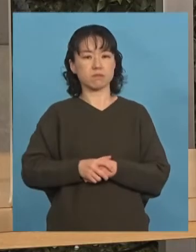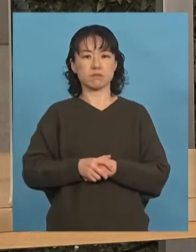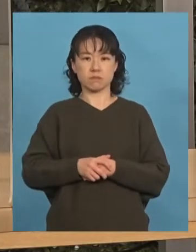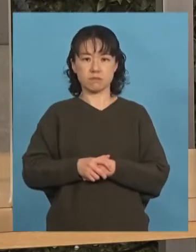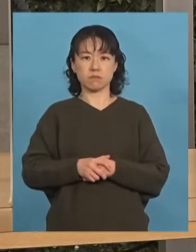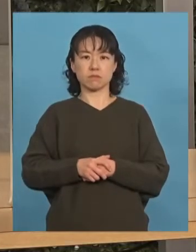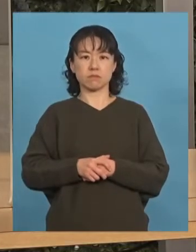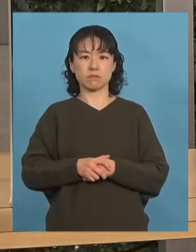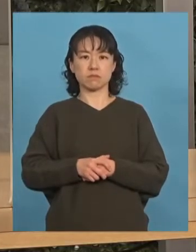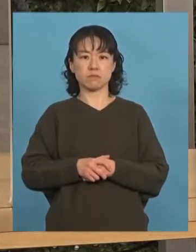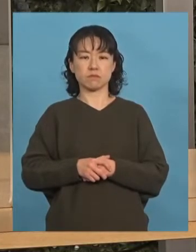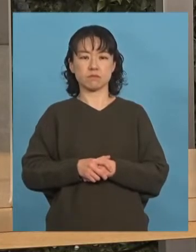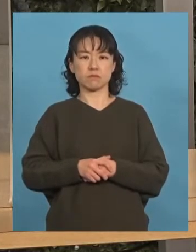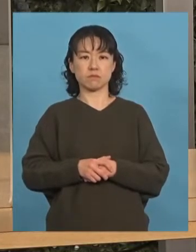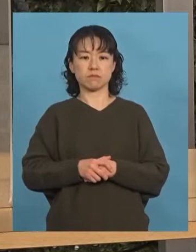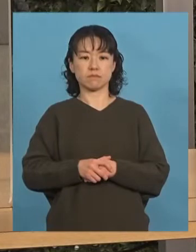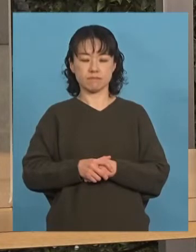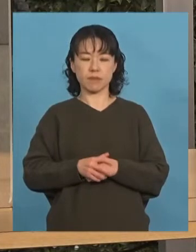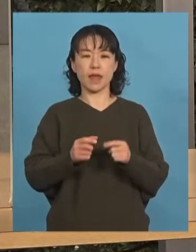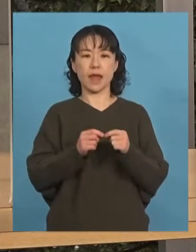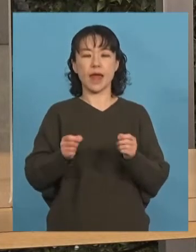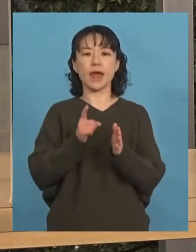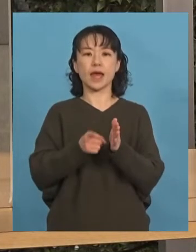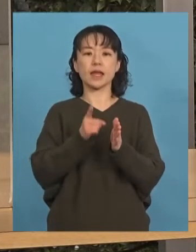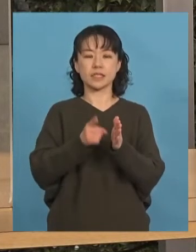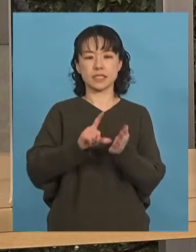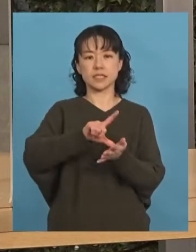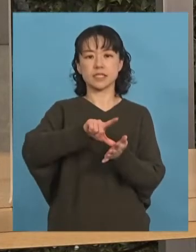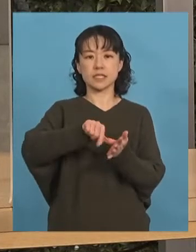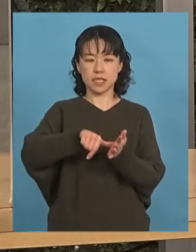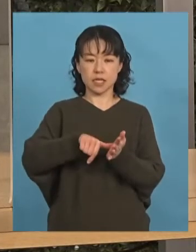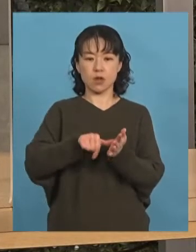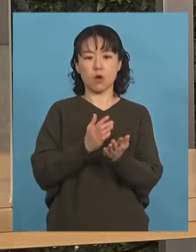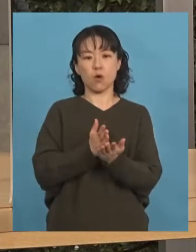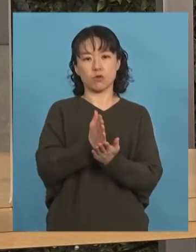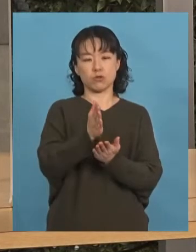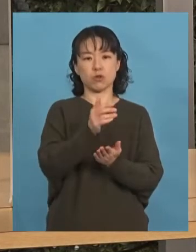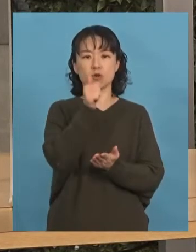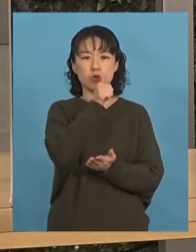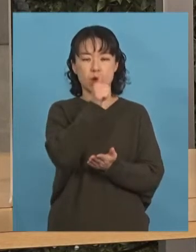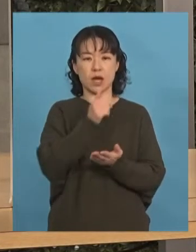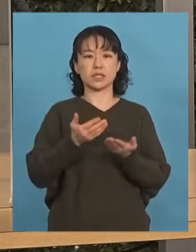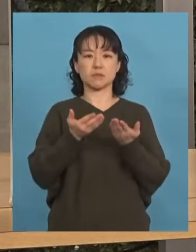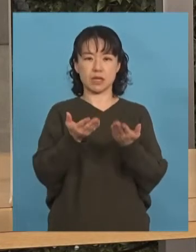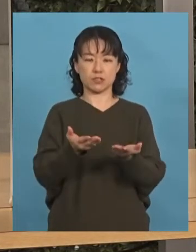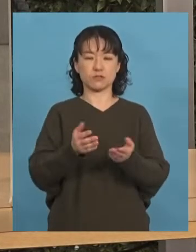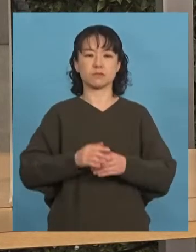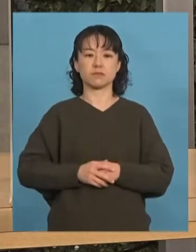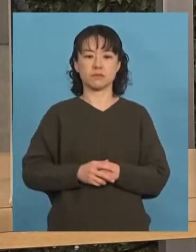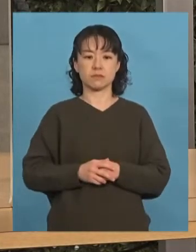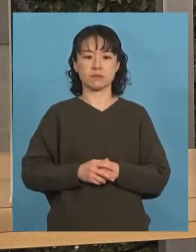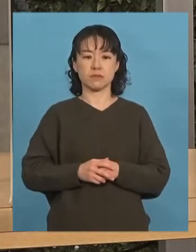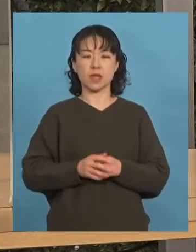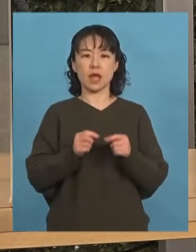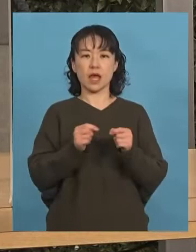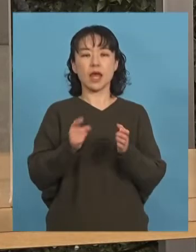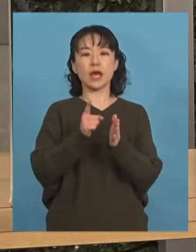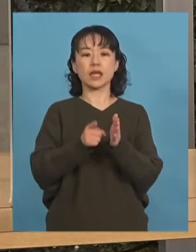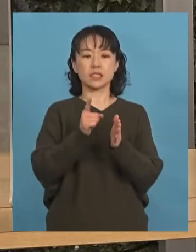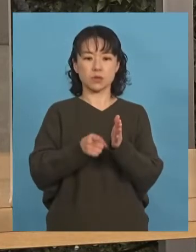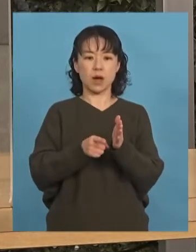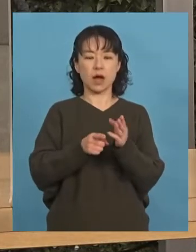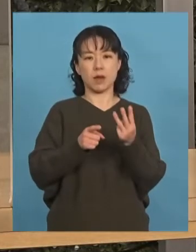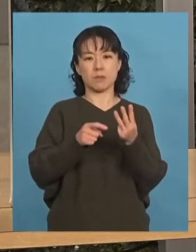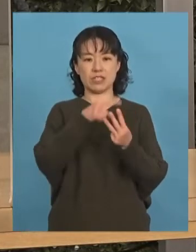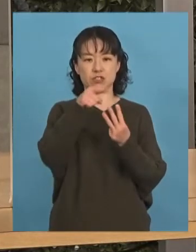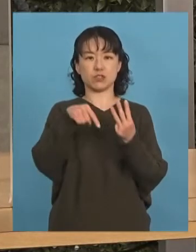い、永源寺地域のコースを紹介させていただきます。永源寺は基本